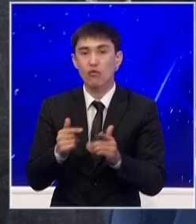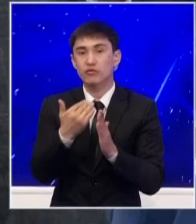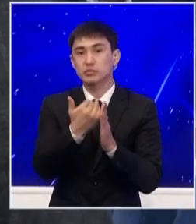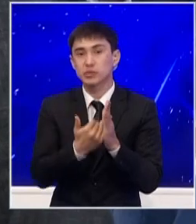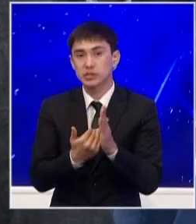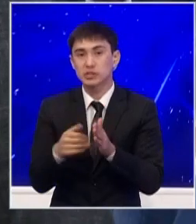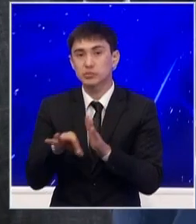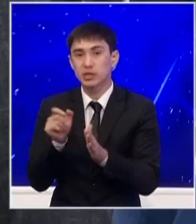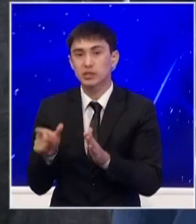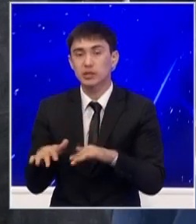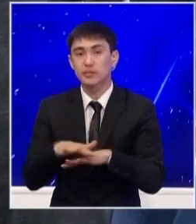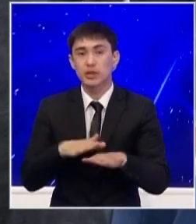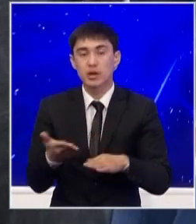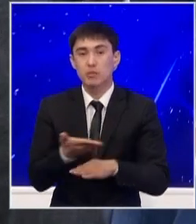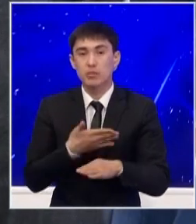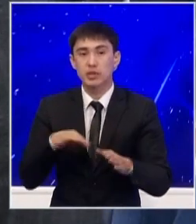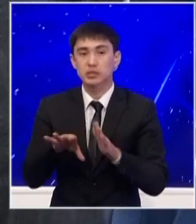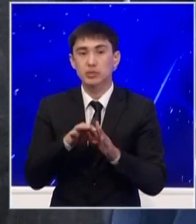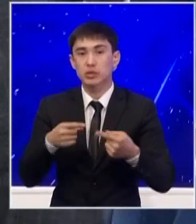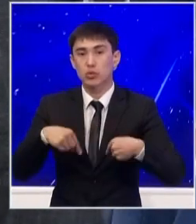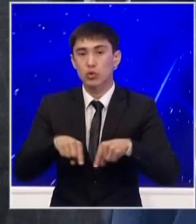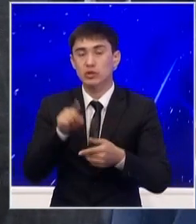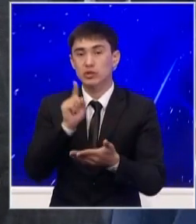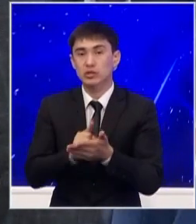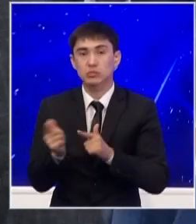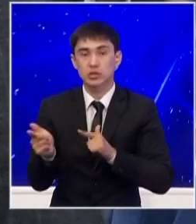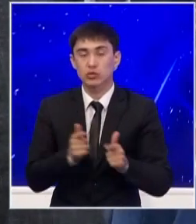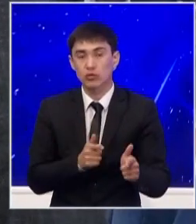избирателей. Мы, избирательные органы, должны быть